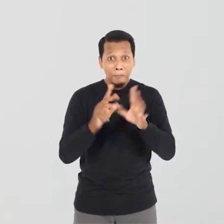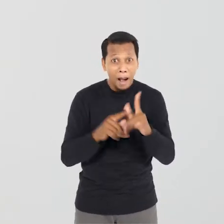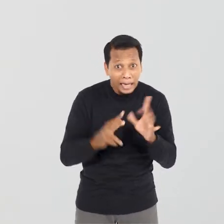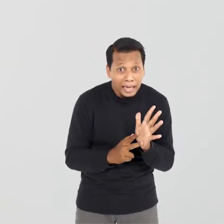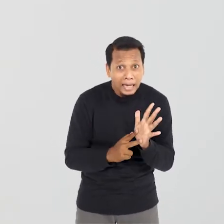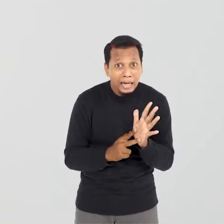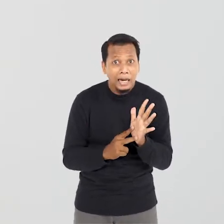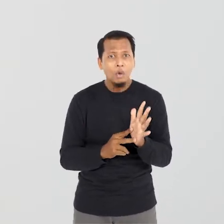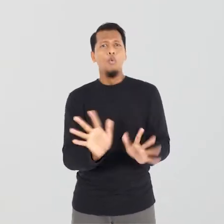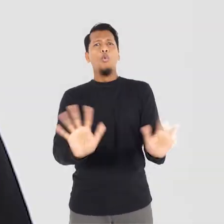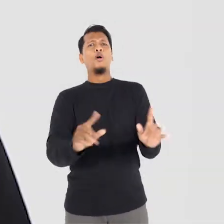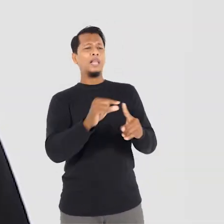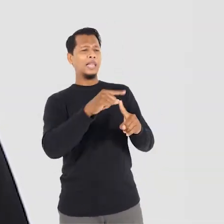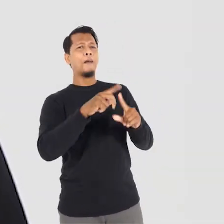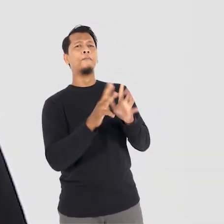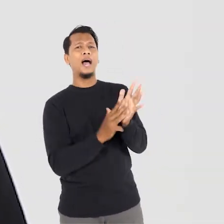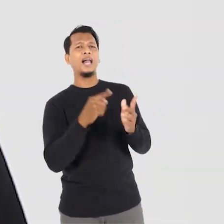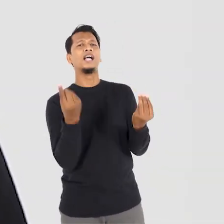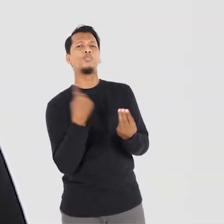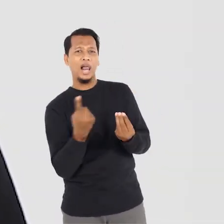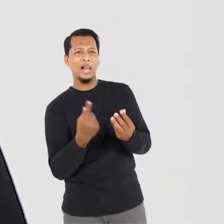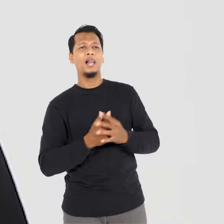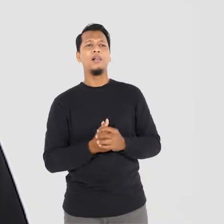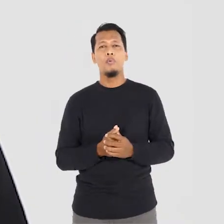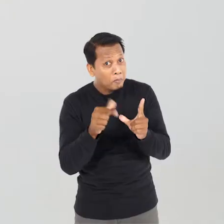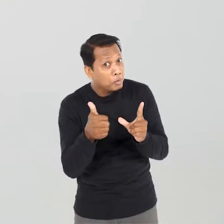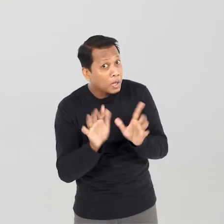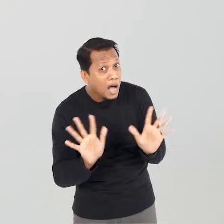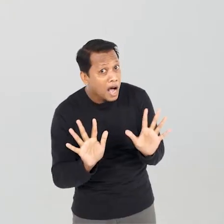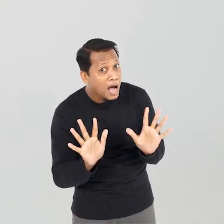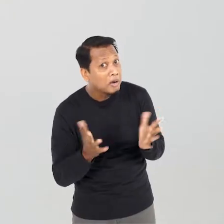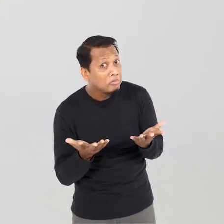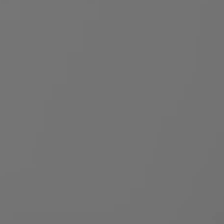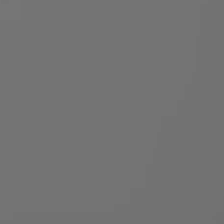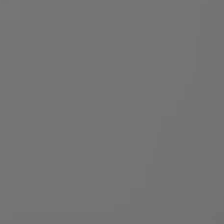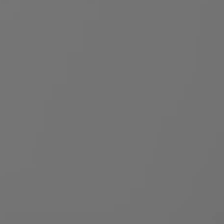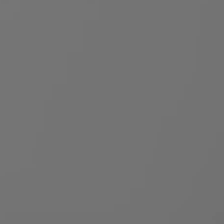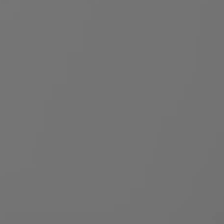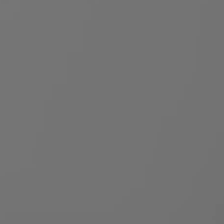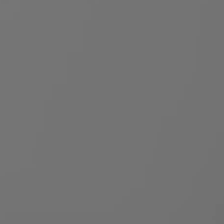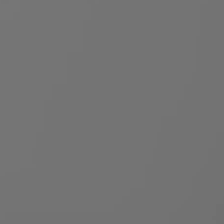arti Taman Nasional? Paman Nasional? Taman Nasional. Oh, gue boleh jawab enggak?